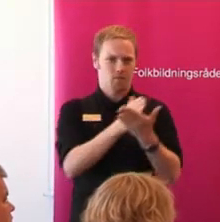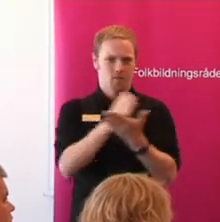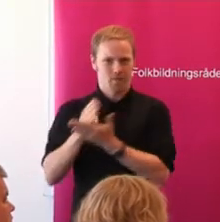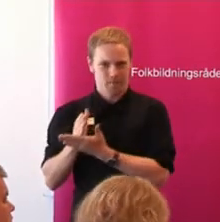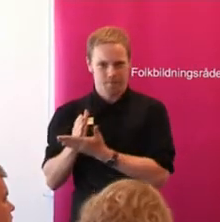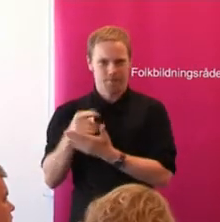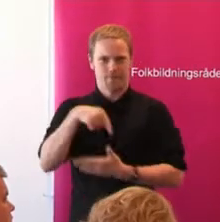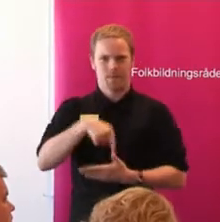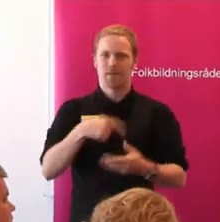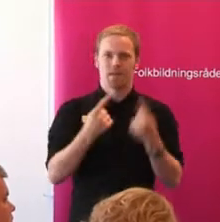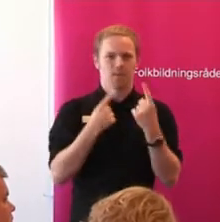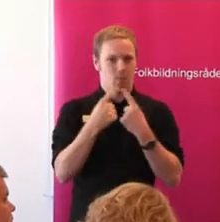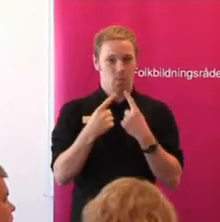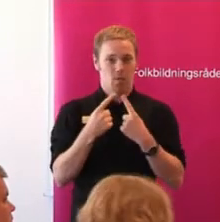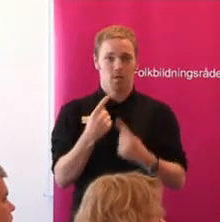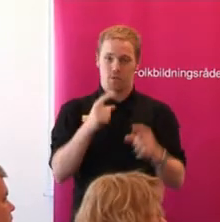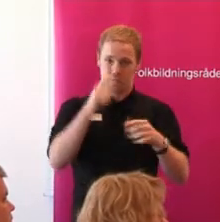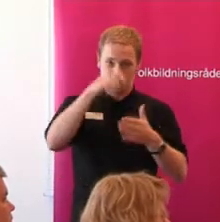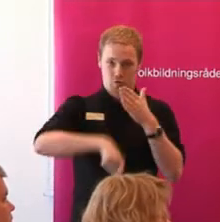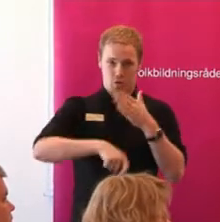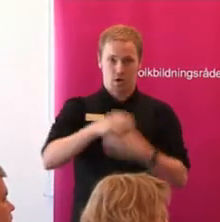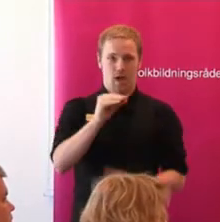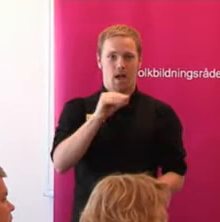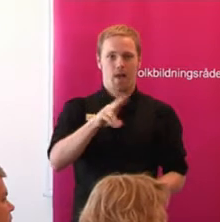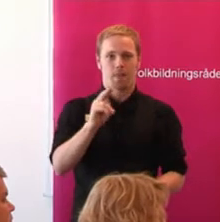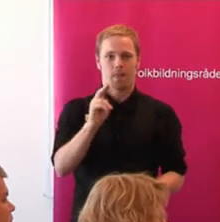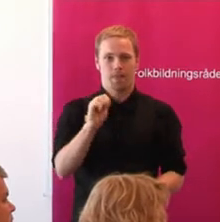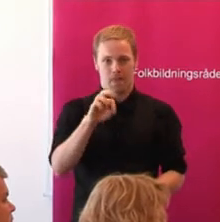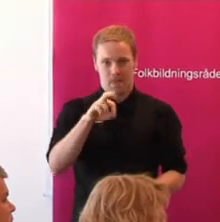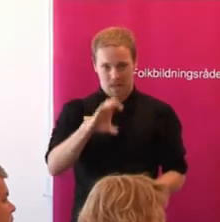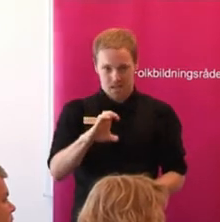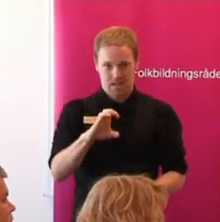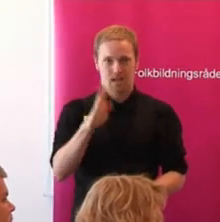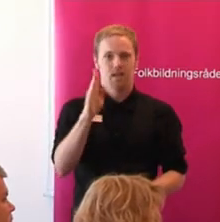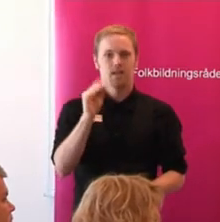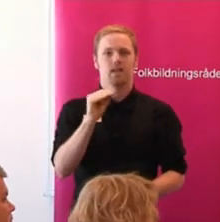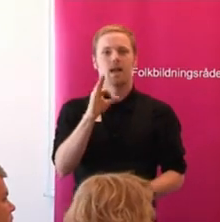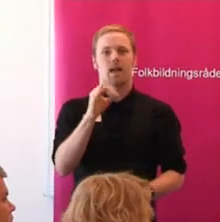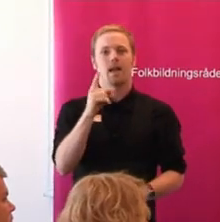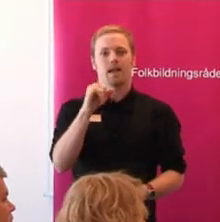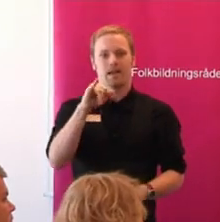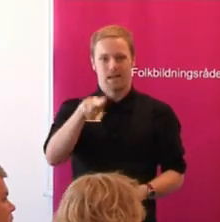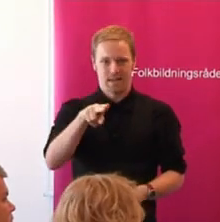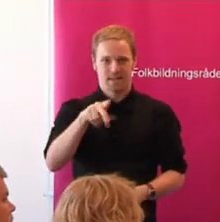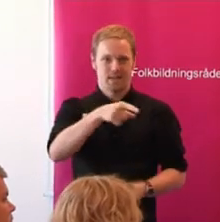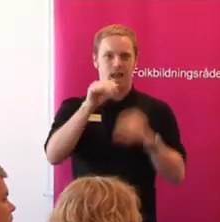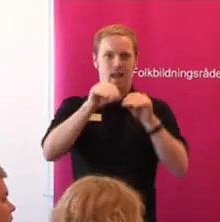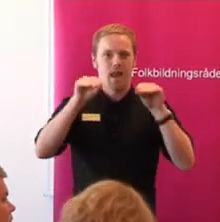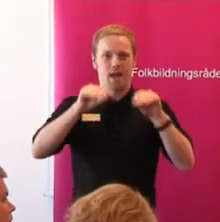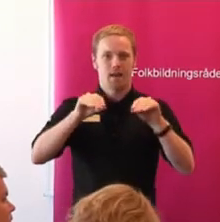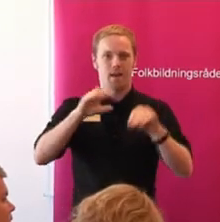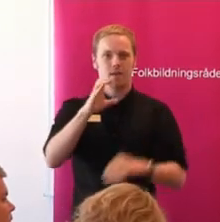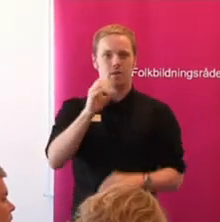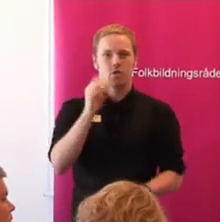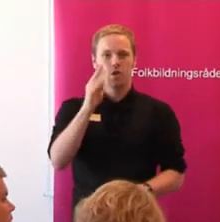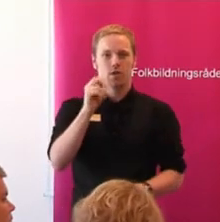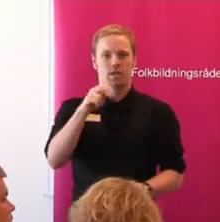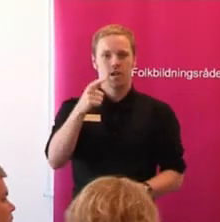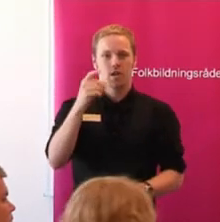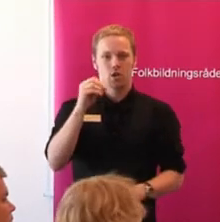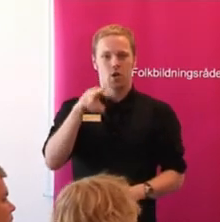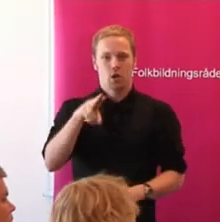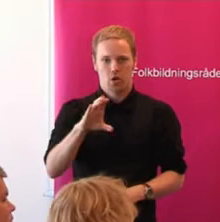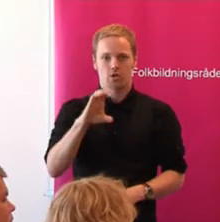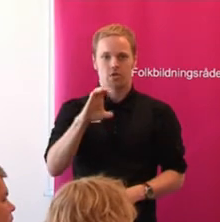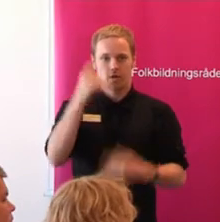att börja med Anders Dahlin som är lärare på Södertörns folkhögskola. Som har varit med och författat den här rapporten. Sen